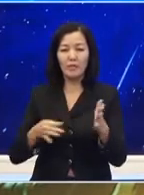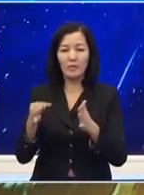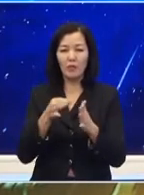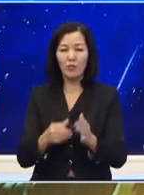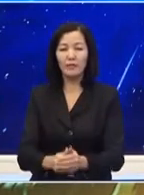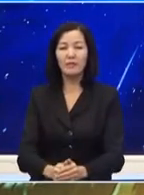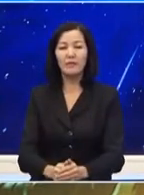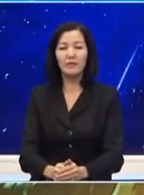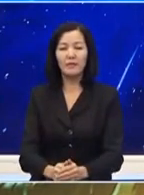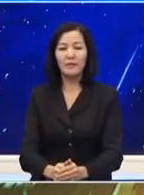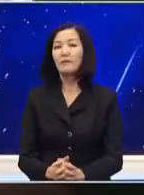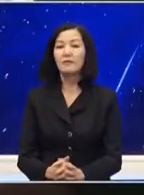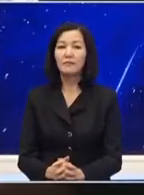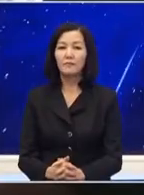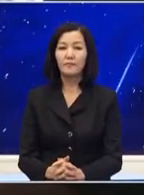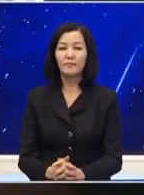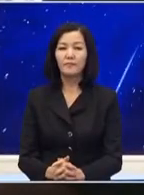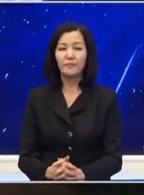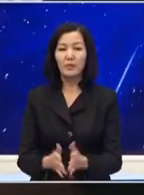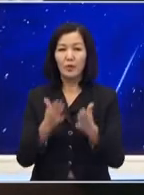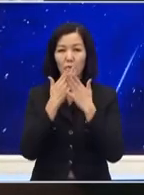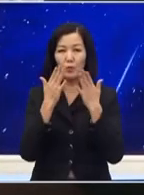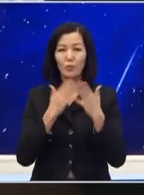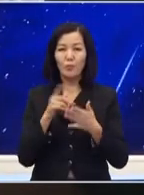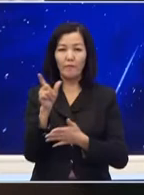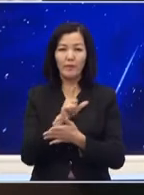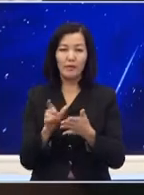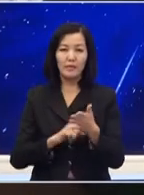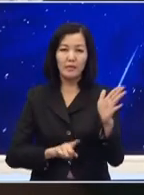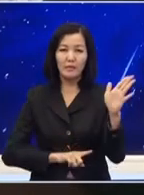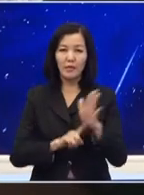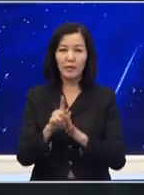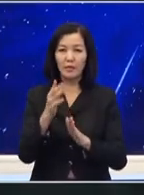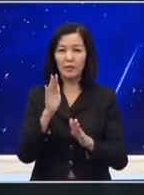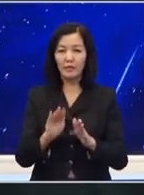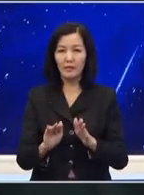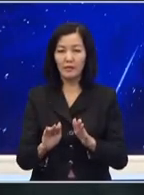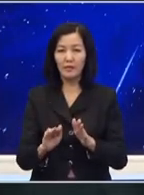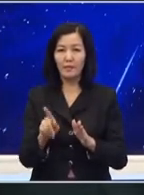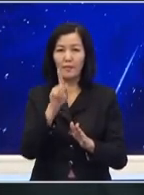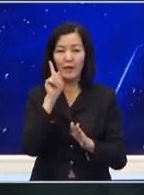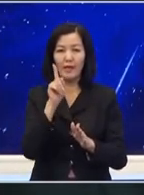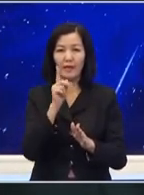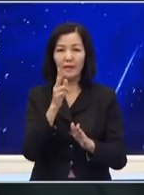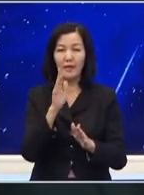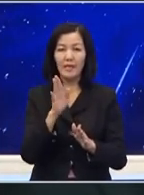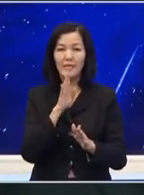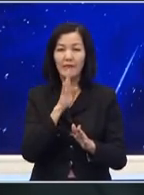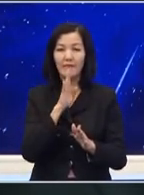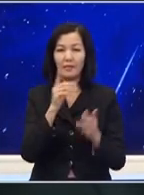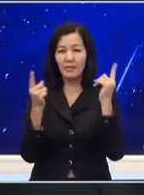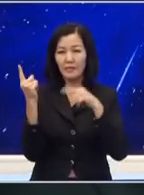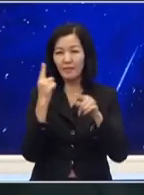Алматинской области. Любовь к поэзии у Надежды Лушниковой проявилась в раннем детстве. Еще будучи маленькой девочкой, я любила сочинять